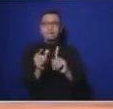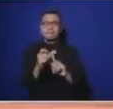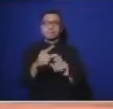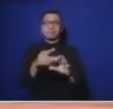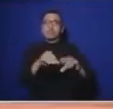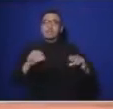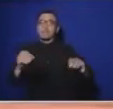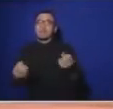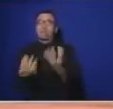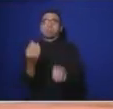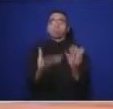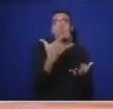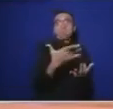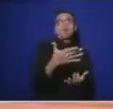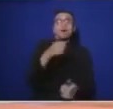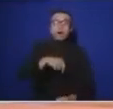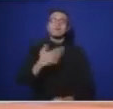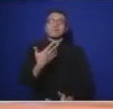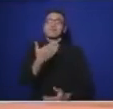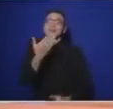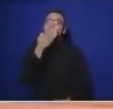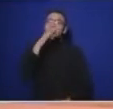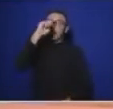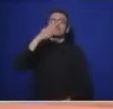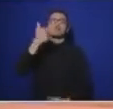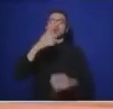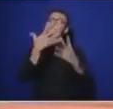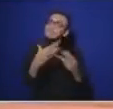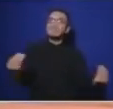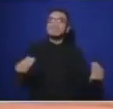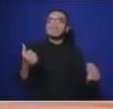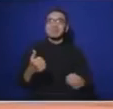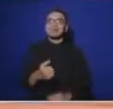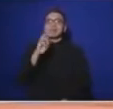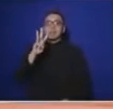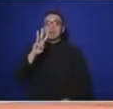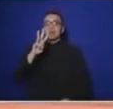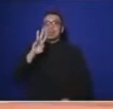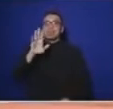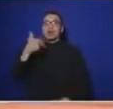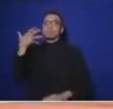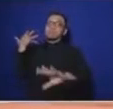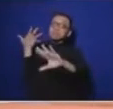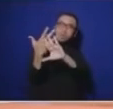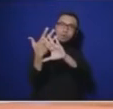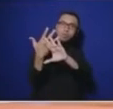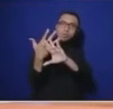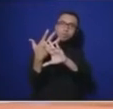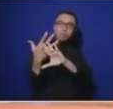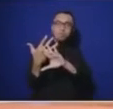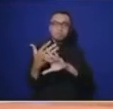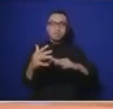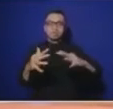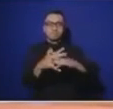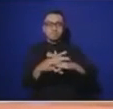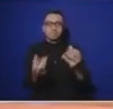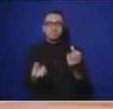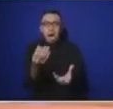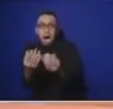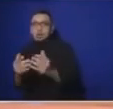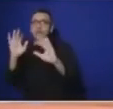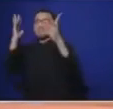atasi. Dalam 3 tahun ini tidak terjadi kebakaran lahan hutan, kebakaran lahan